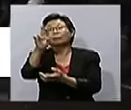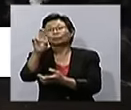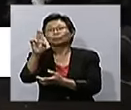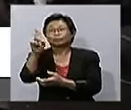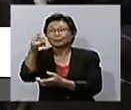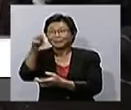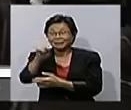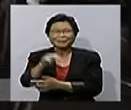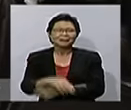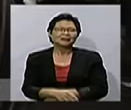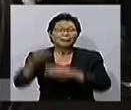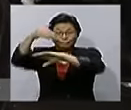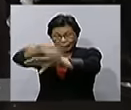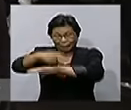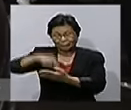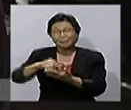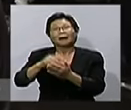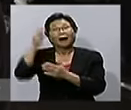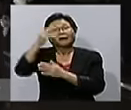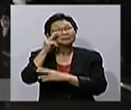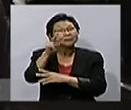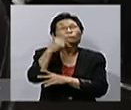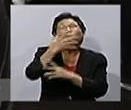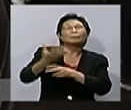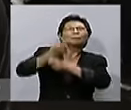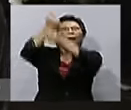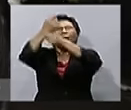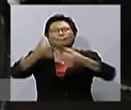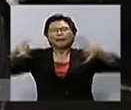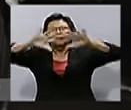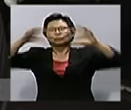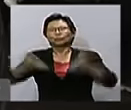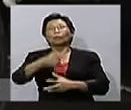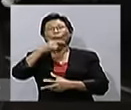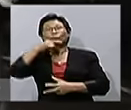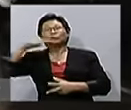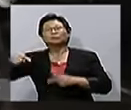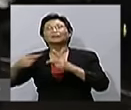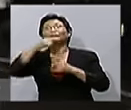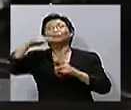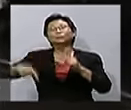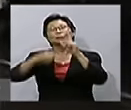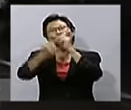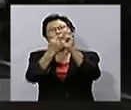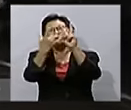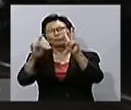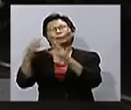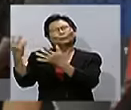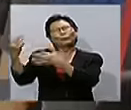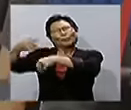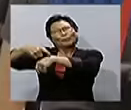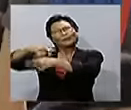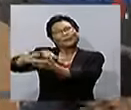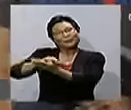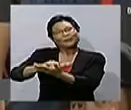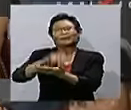Baiklah, malam ini kita bakal menyaksikan siapakah yang akan merangkul Piala Dunia Rusia 2018. Sama-sama kita nantikan saat itu. Itu